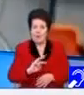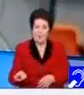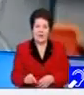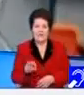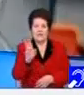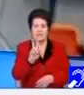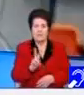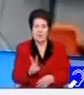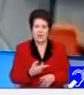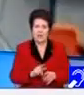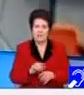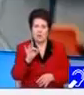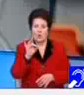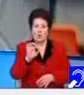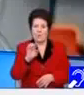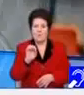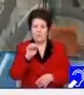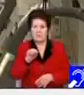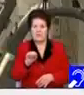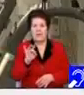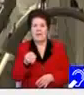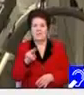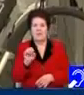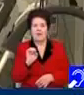care achiziționează un robot chirurgical.